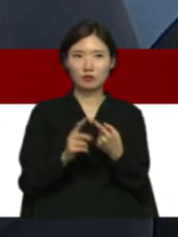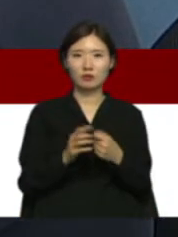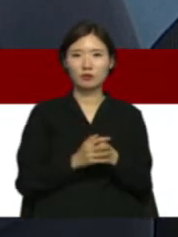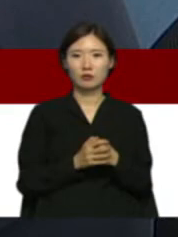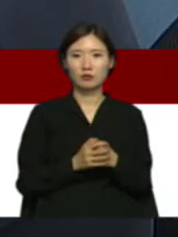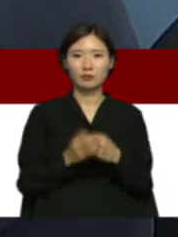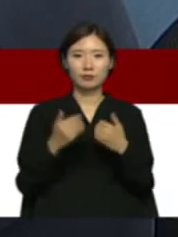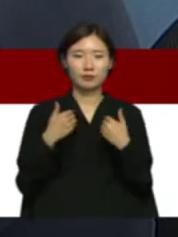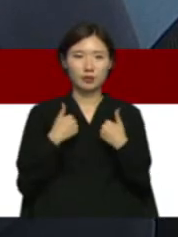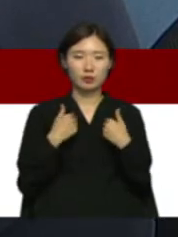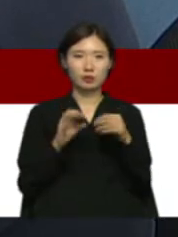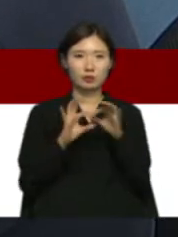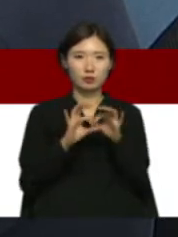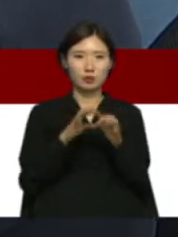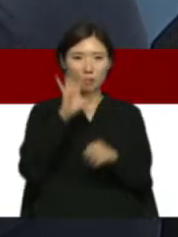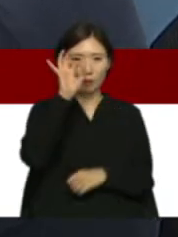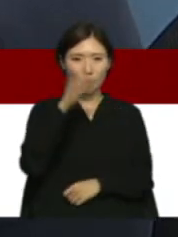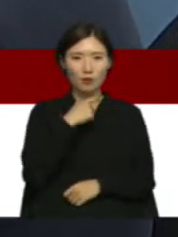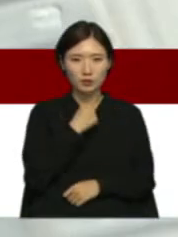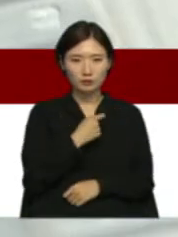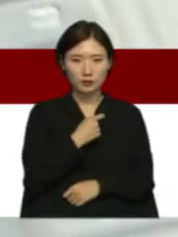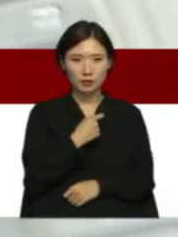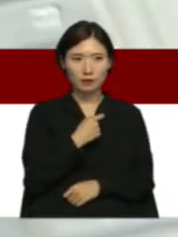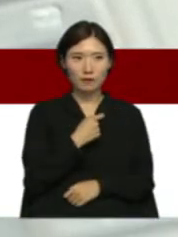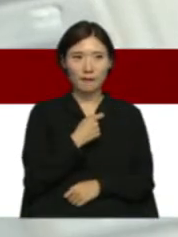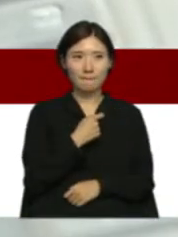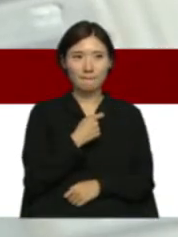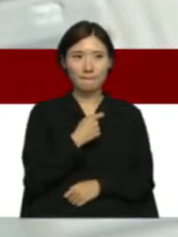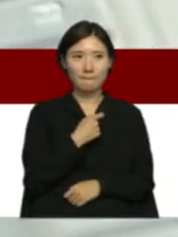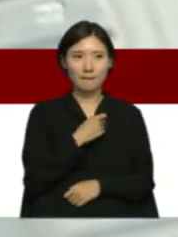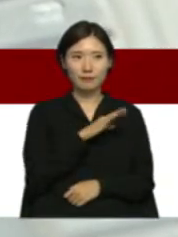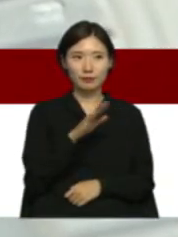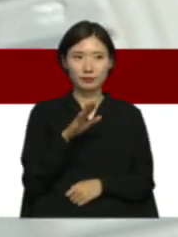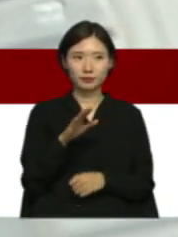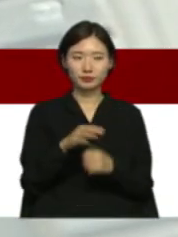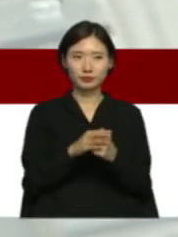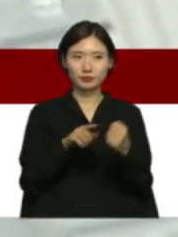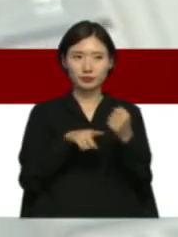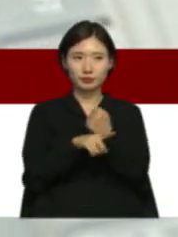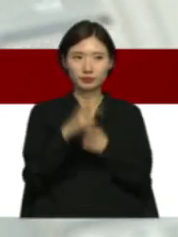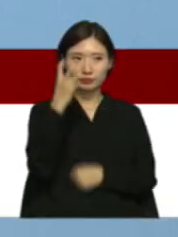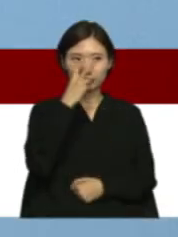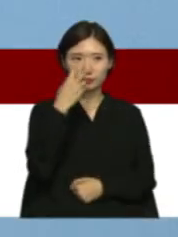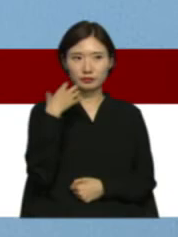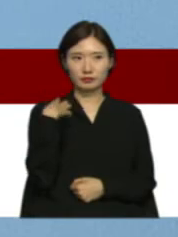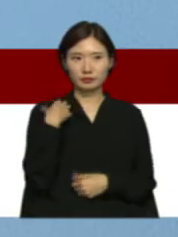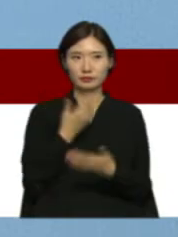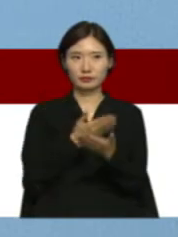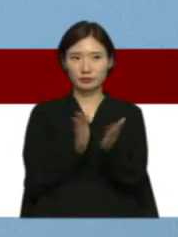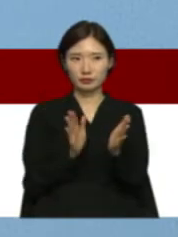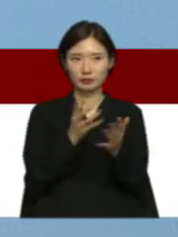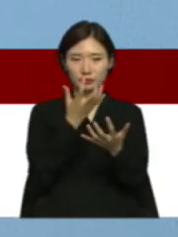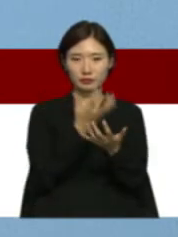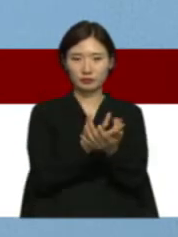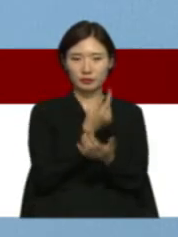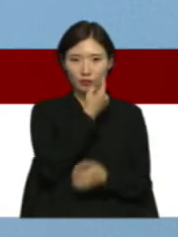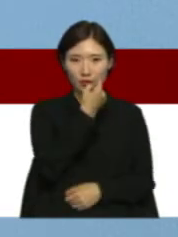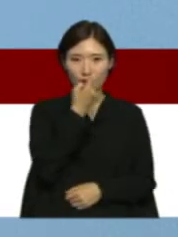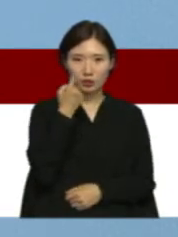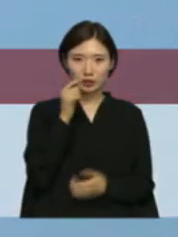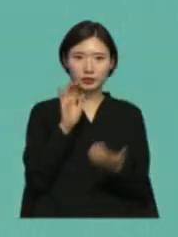필요에 의해서 보고싶을때 에 저희 그 총만 감사담당관 7에서 서류를